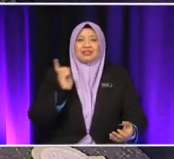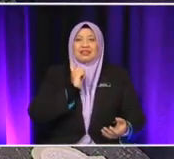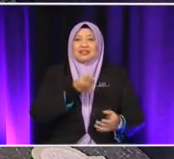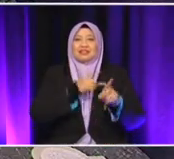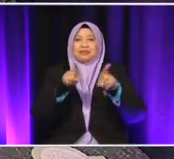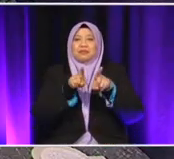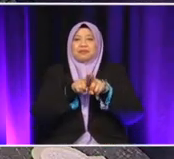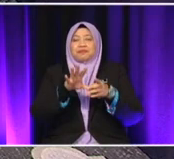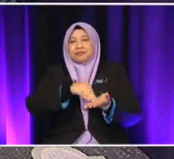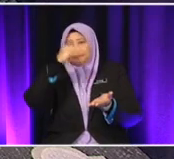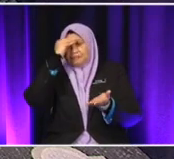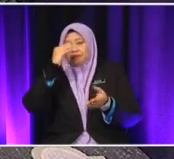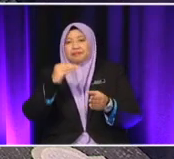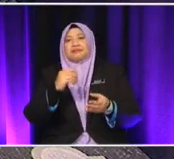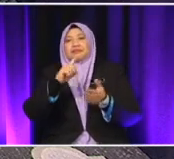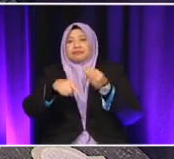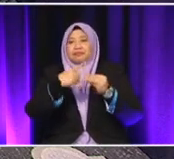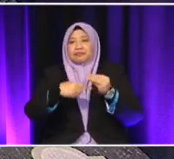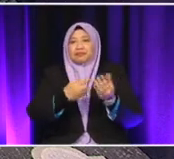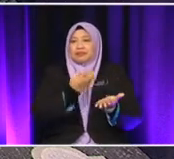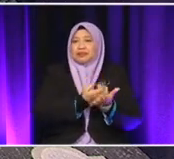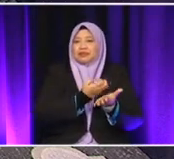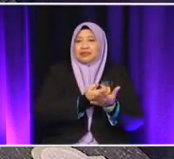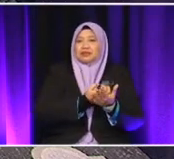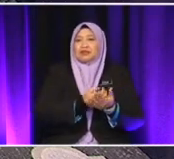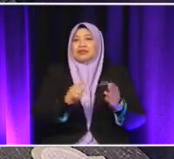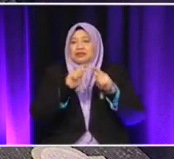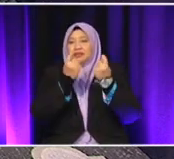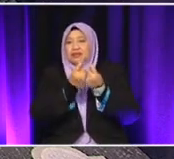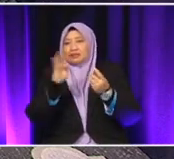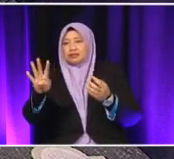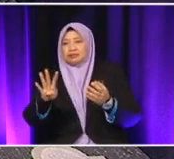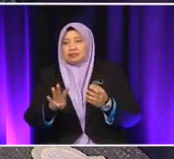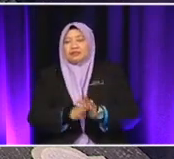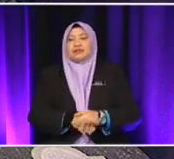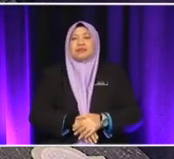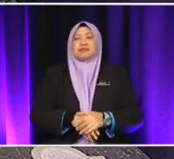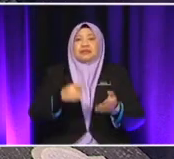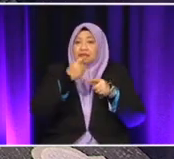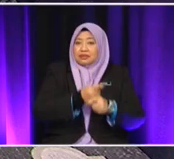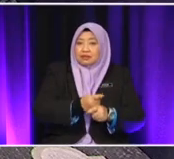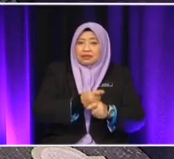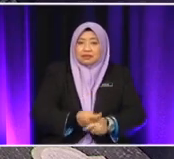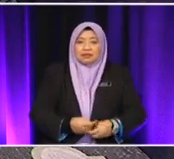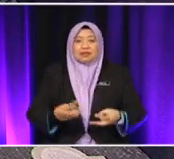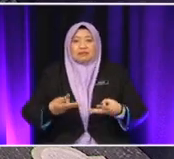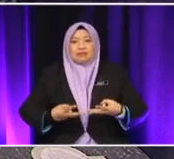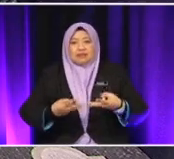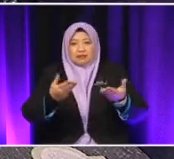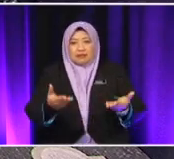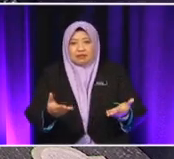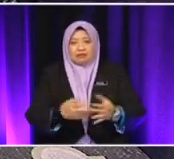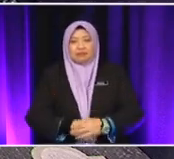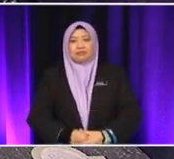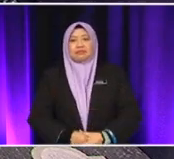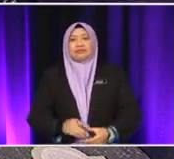tentang ekonomi tiga tempat cegu dengan tajuknya penentu penawaran jadi kita mulaikan Oke